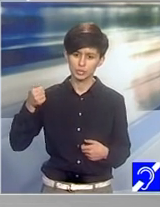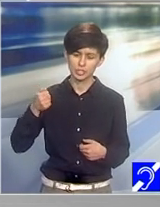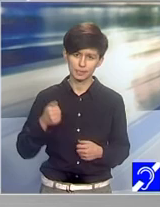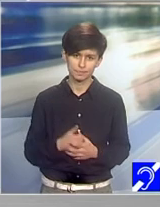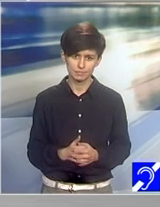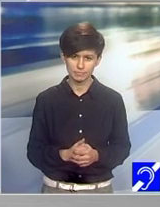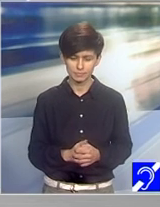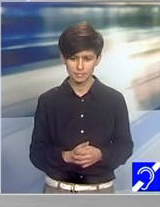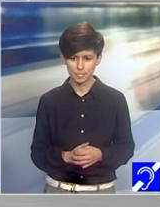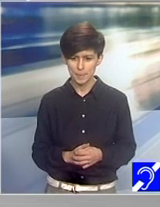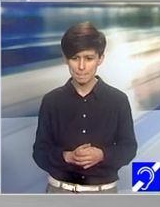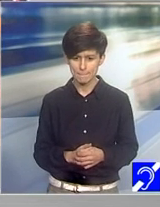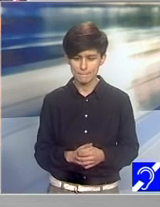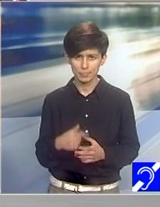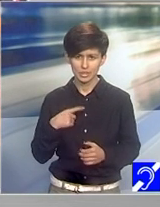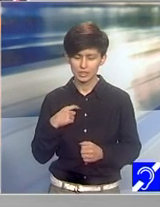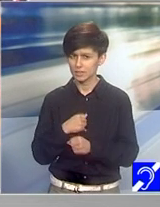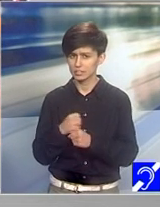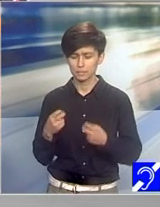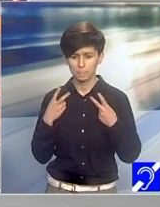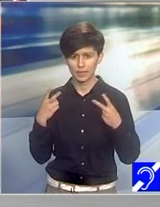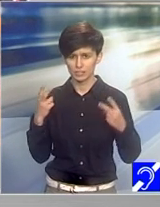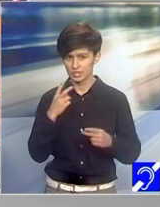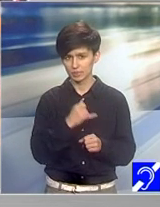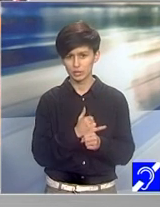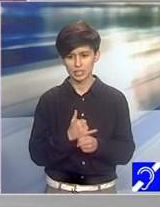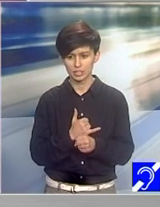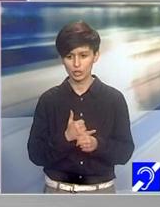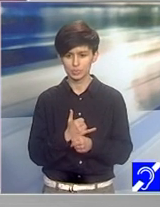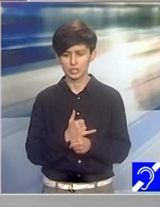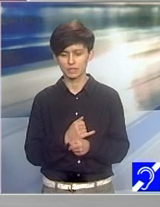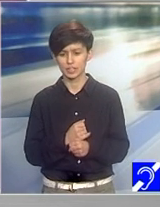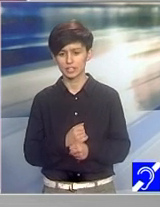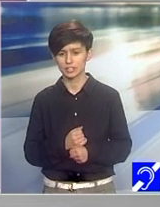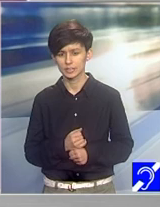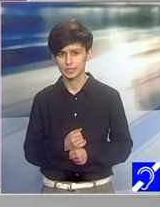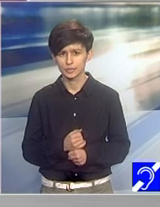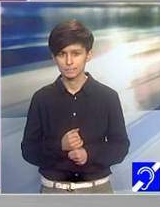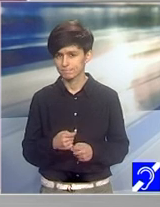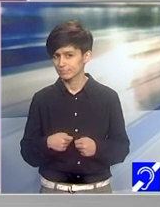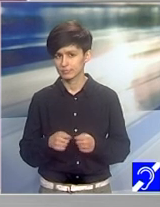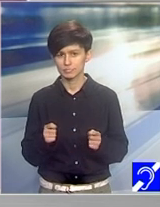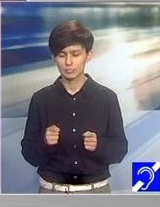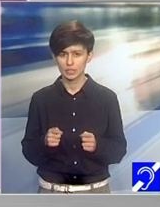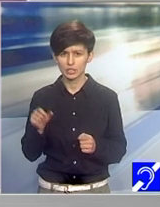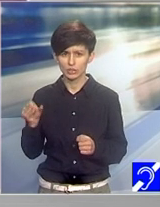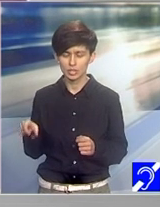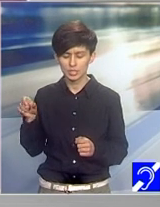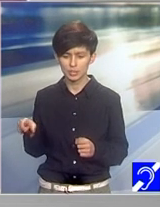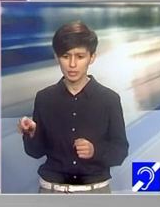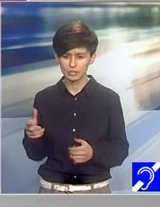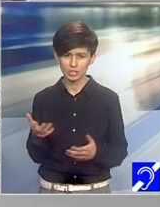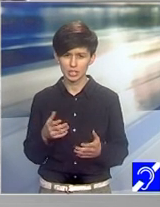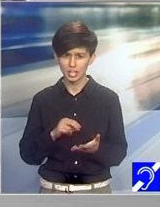este foarte important de observat că practic toți autorii care s-au referit la